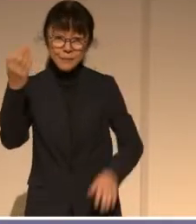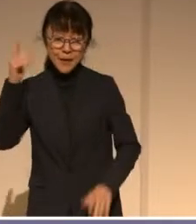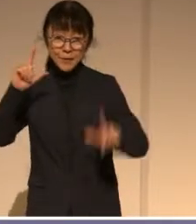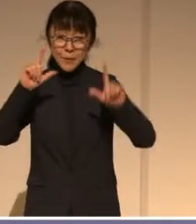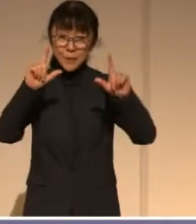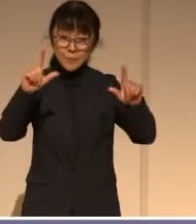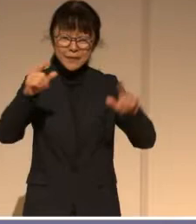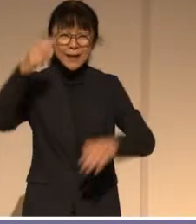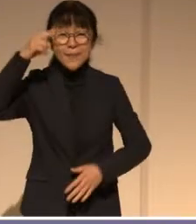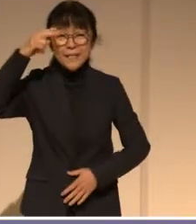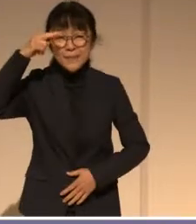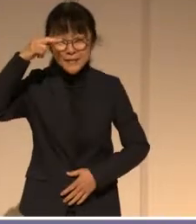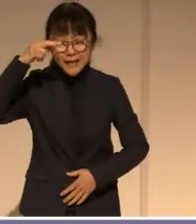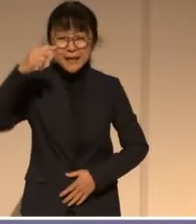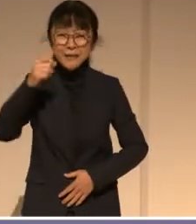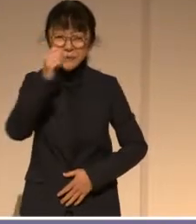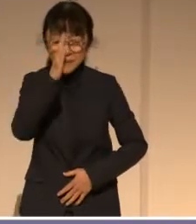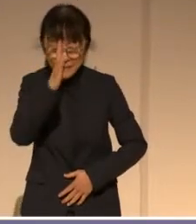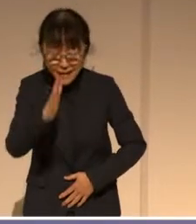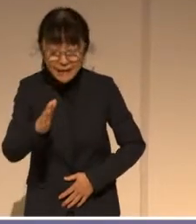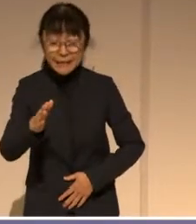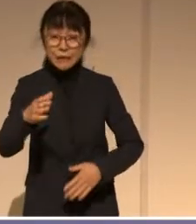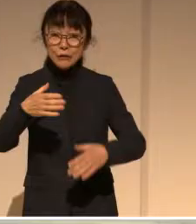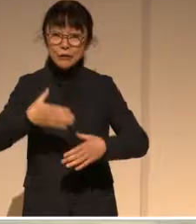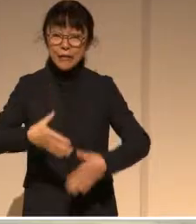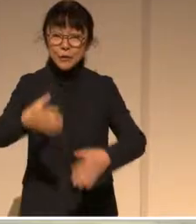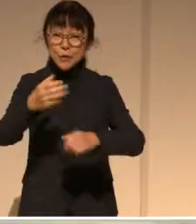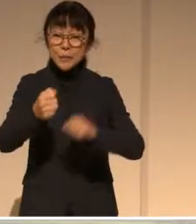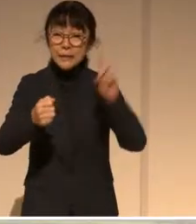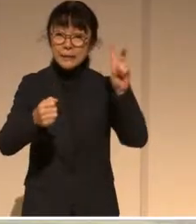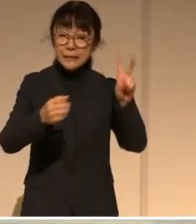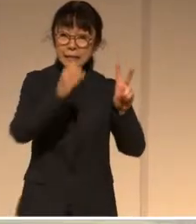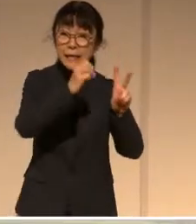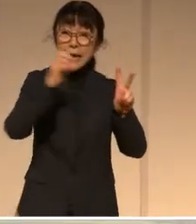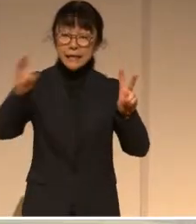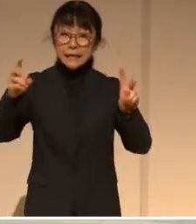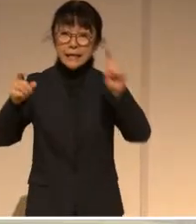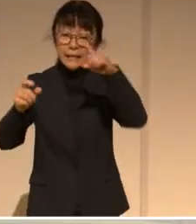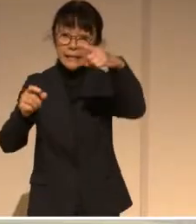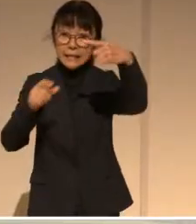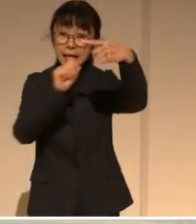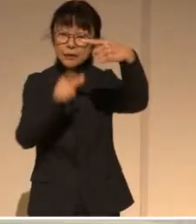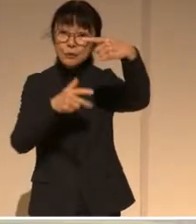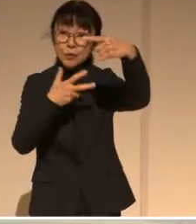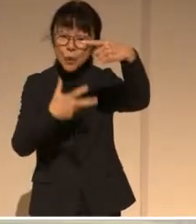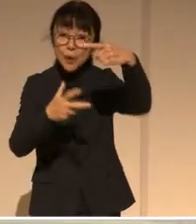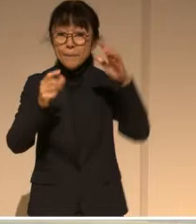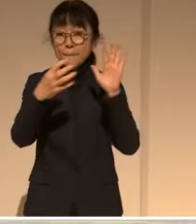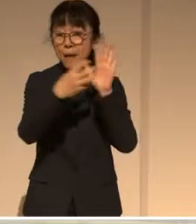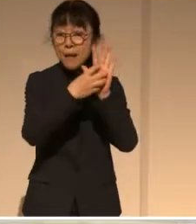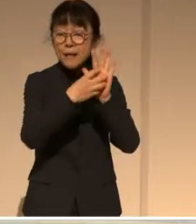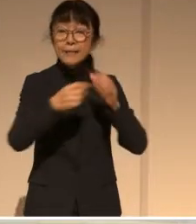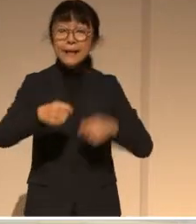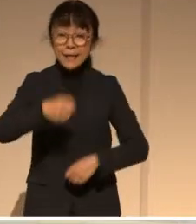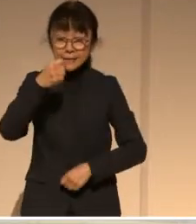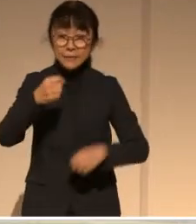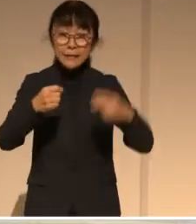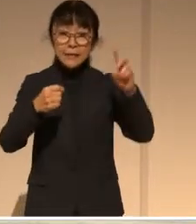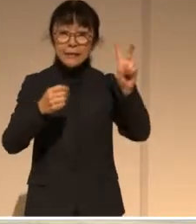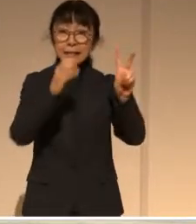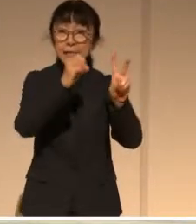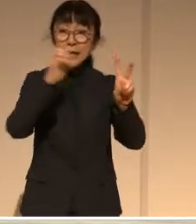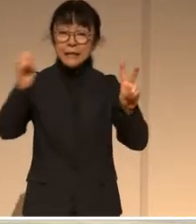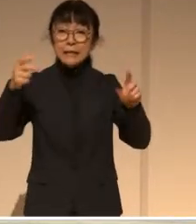誤って和合さんの生年月日2008年の1月8日と記載してしまったんですけれども正しくは2008年